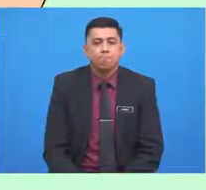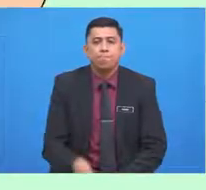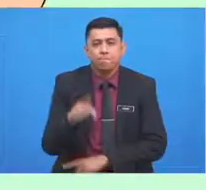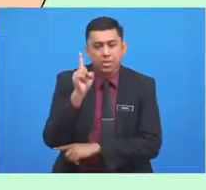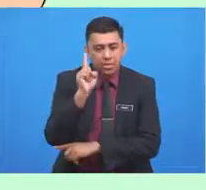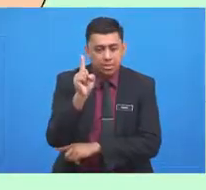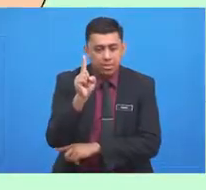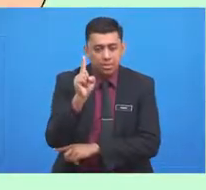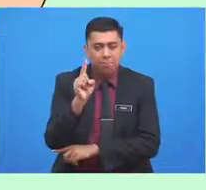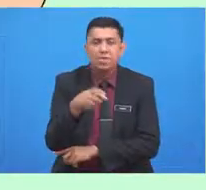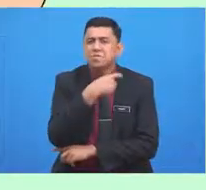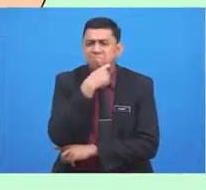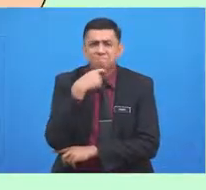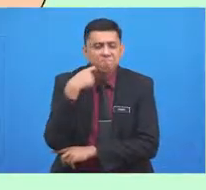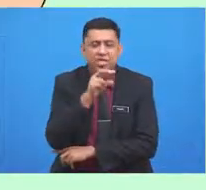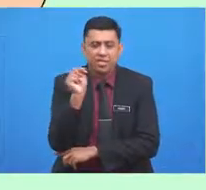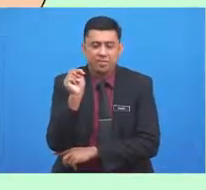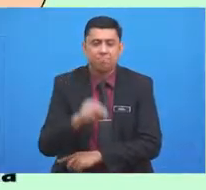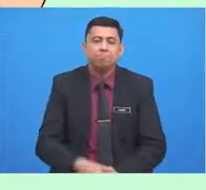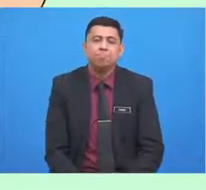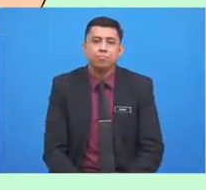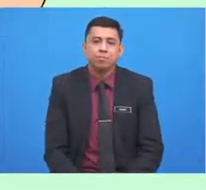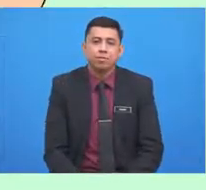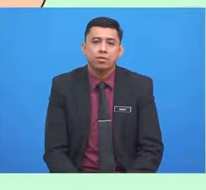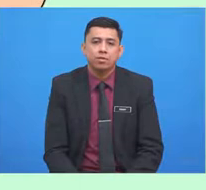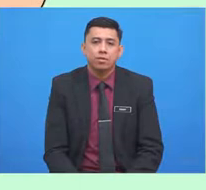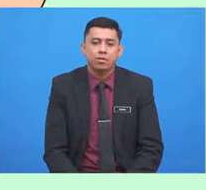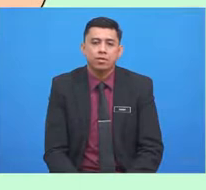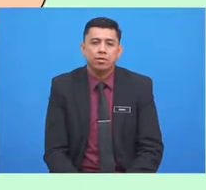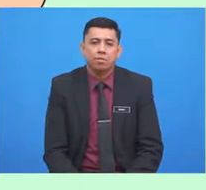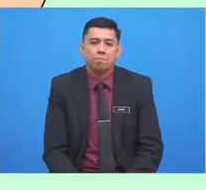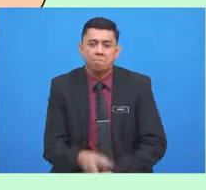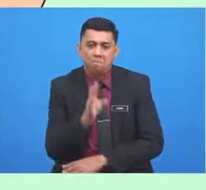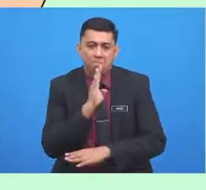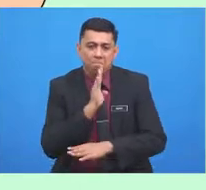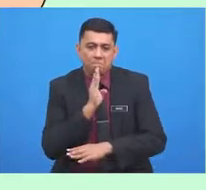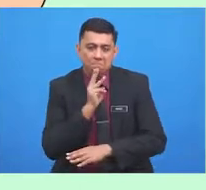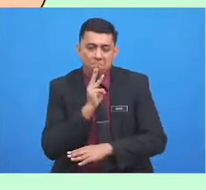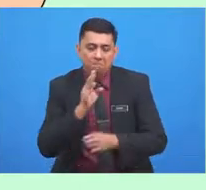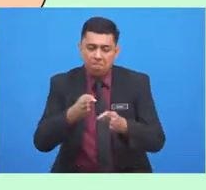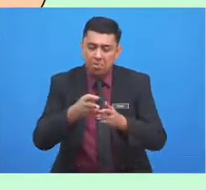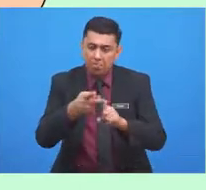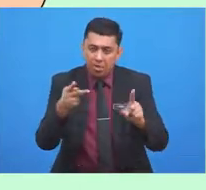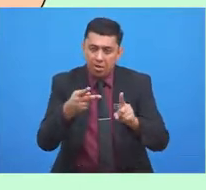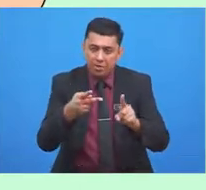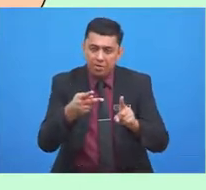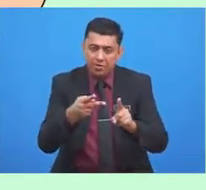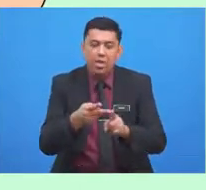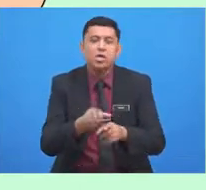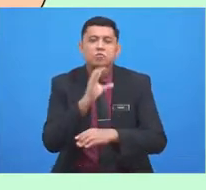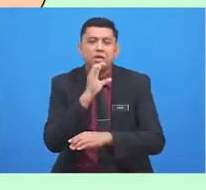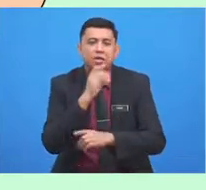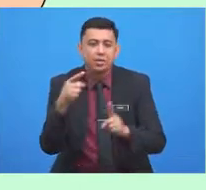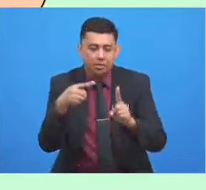Pertama, proses sejatan. Pertukaran air daripada bentuk cecair kepada bentuk wap air